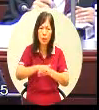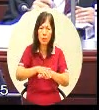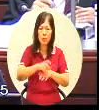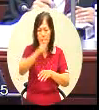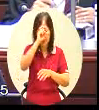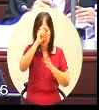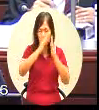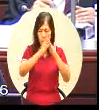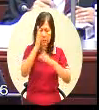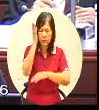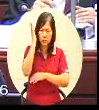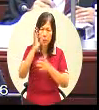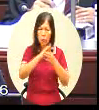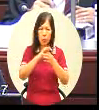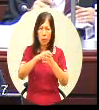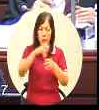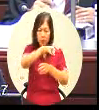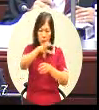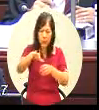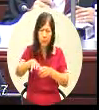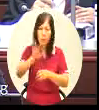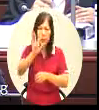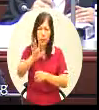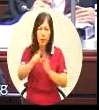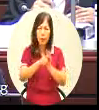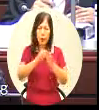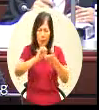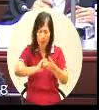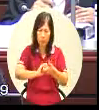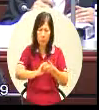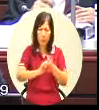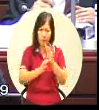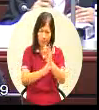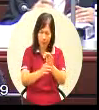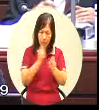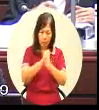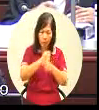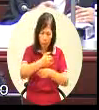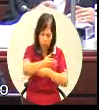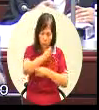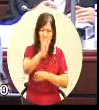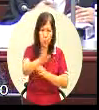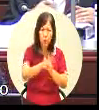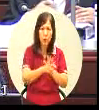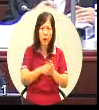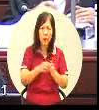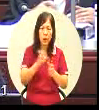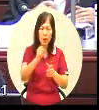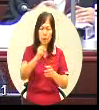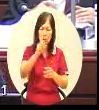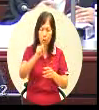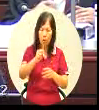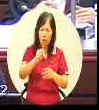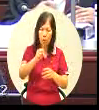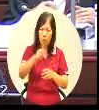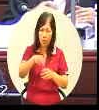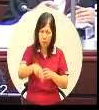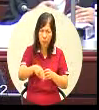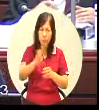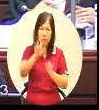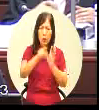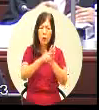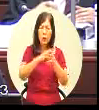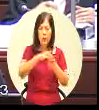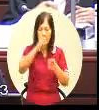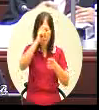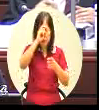政府相关的局处，我们有一定标准的作业程序 SOP 程序。那我也不认